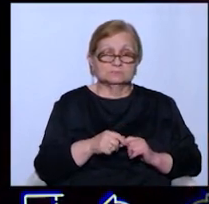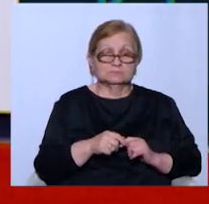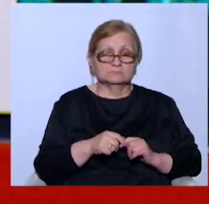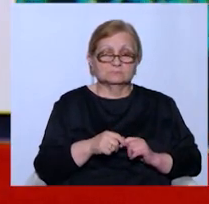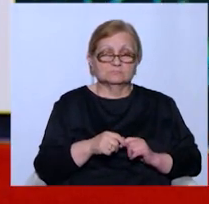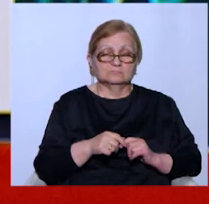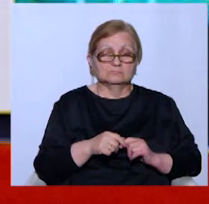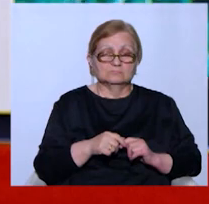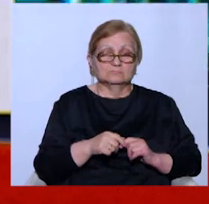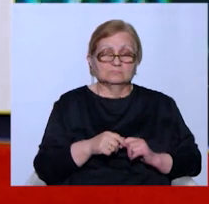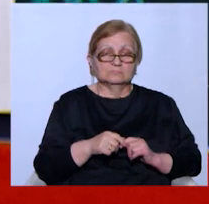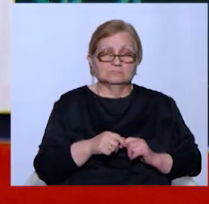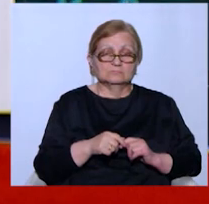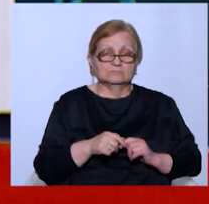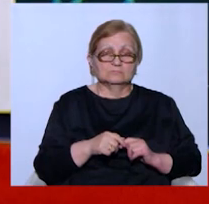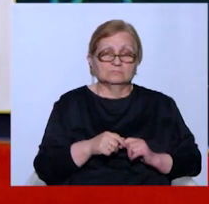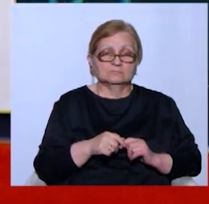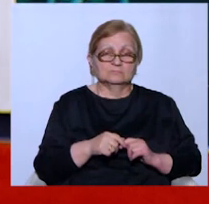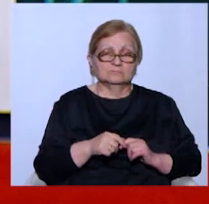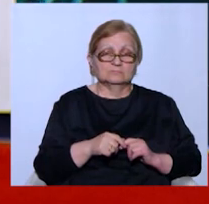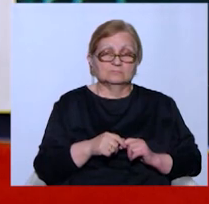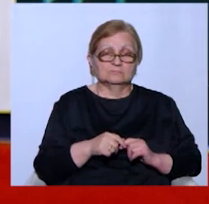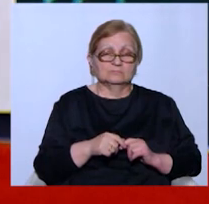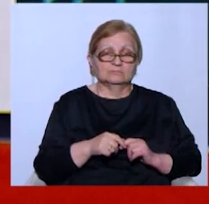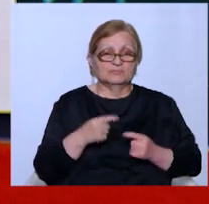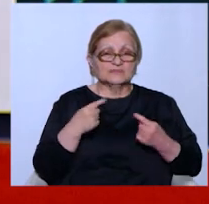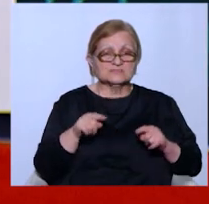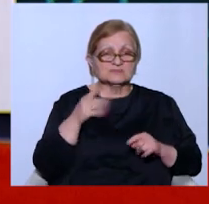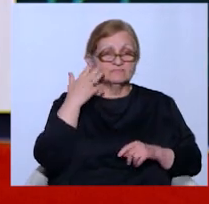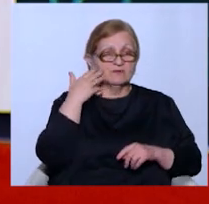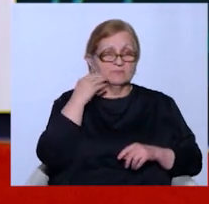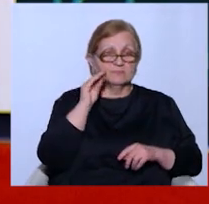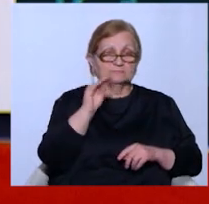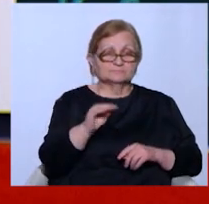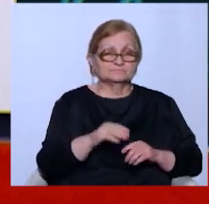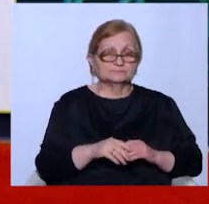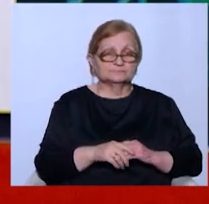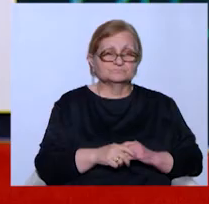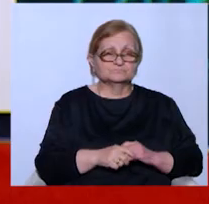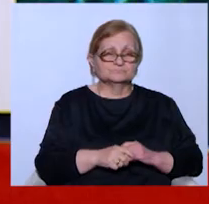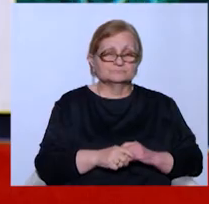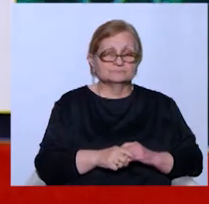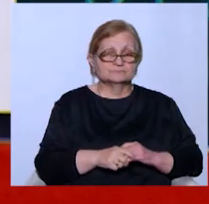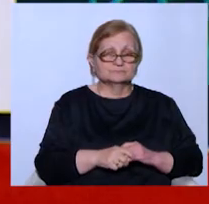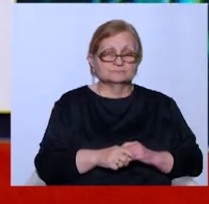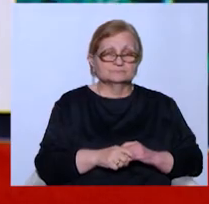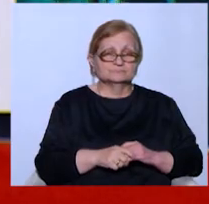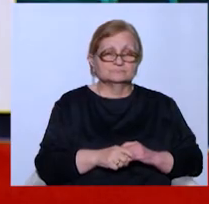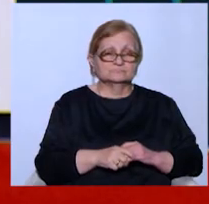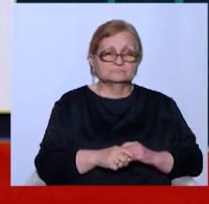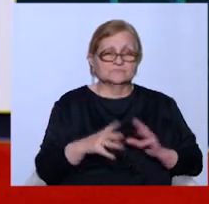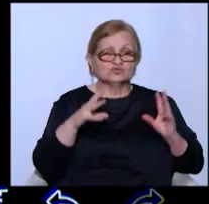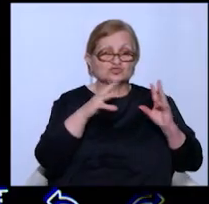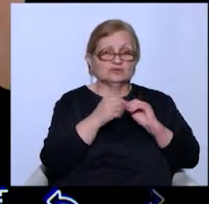მოდით ახლა ესე სხვა ფერით გავაგრძელებ, რომ არ აღერიოთ, ხო? დაფაზე ადგილი არ მეყო. ახლა ნახეთ, შევაერთოთ მსგავსი წევრები და რა